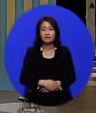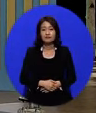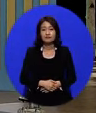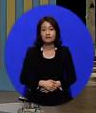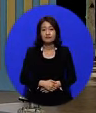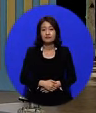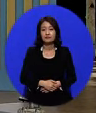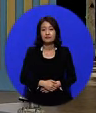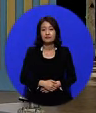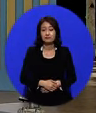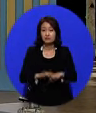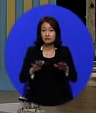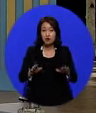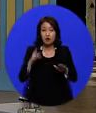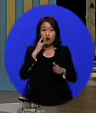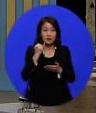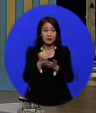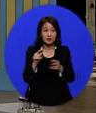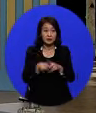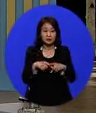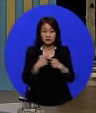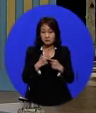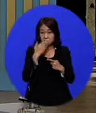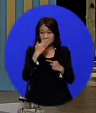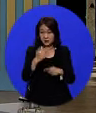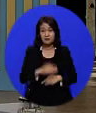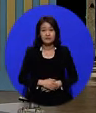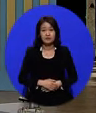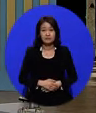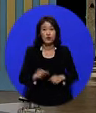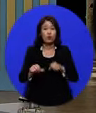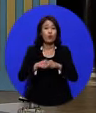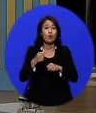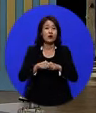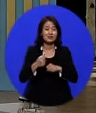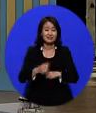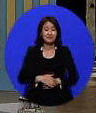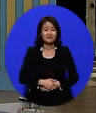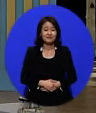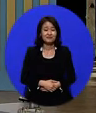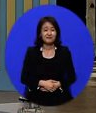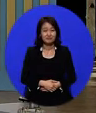자, 이제 엄마를 이해할 수 있어요. 자, 이 친구는요, 5학년 친구예요.